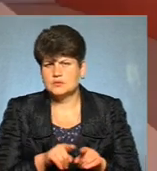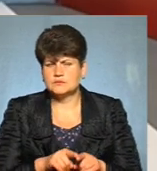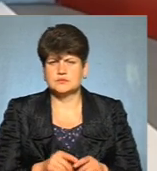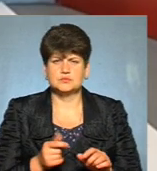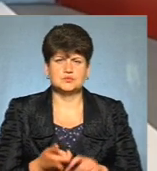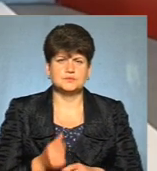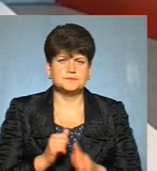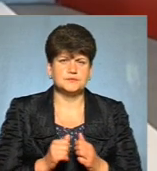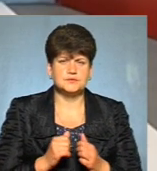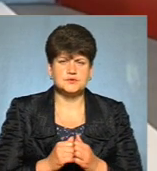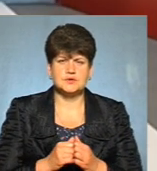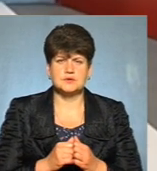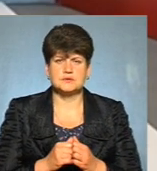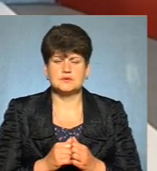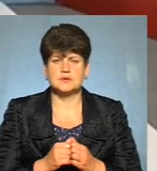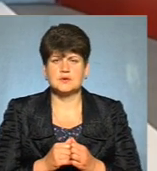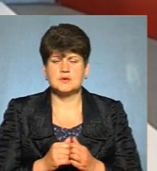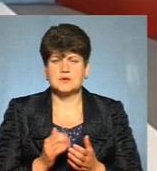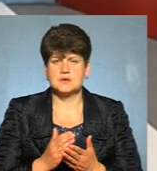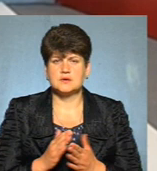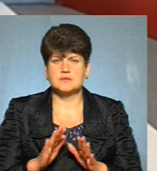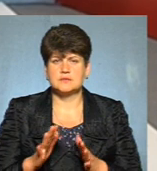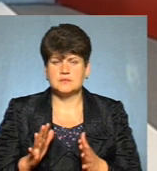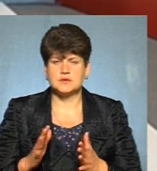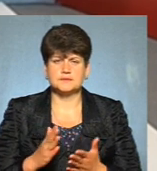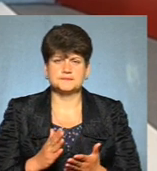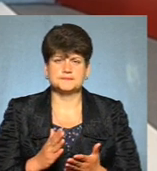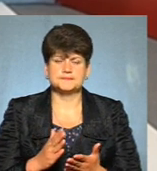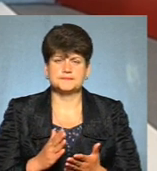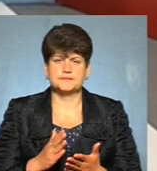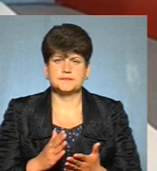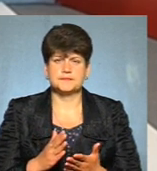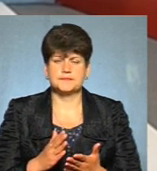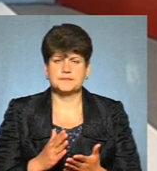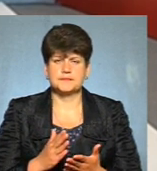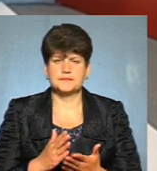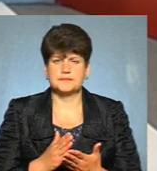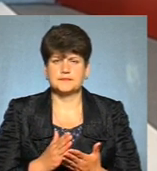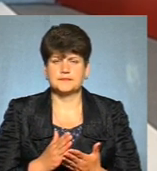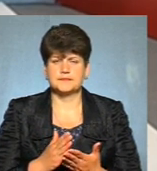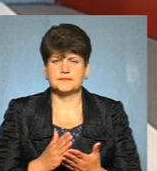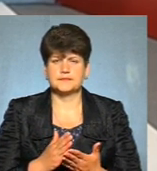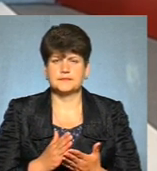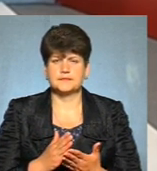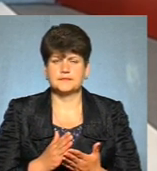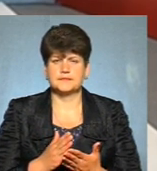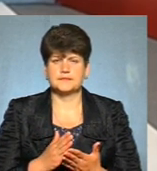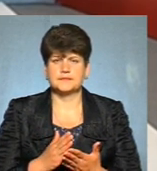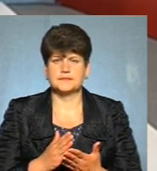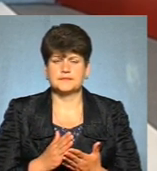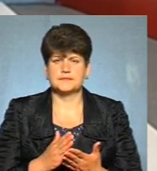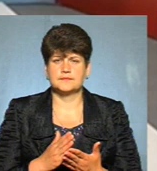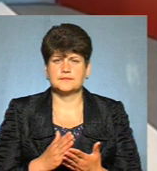часто в одній третині випадків наявний такий симптом, як кільцева